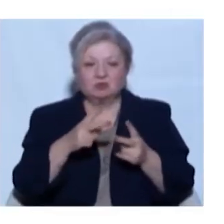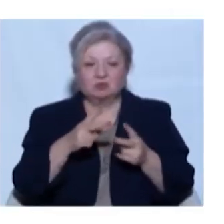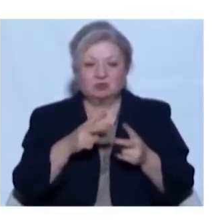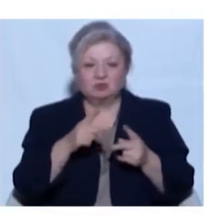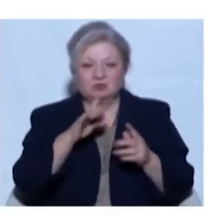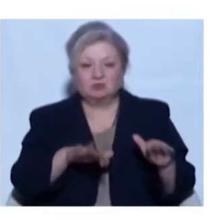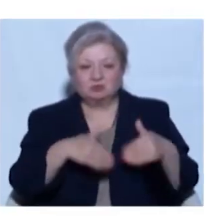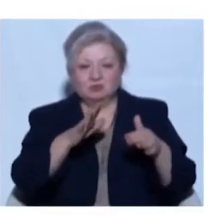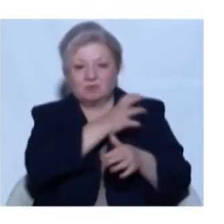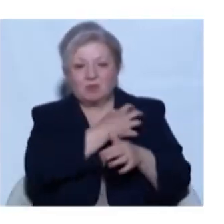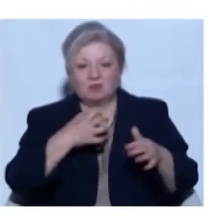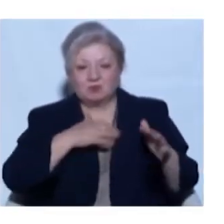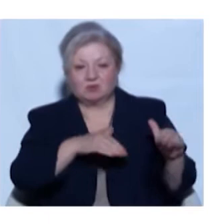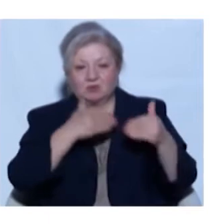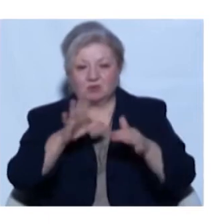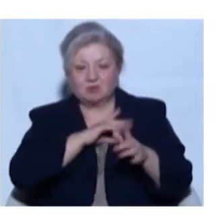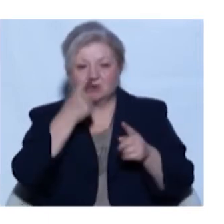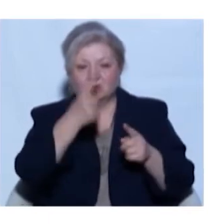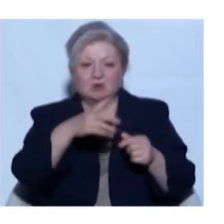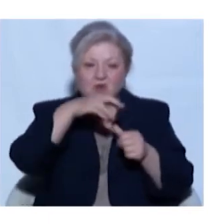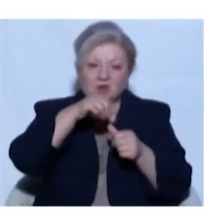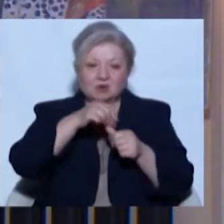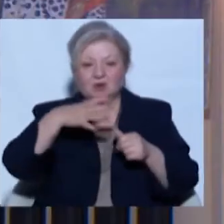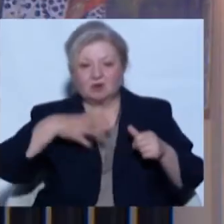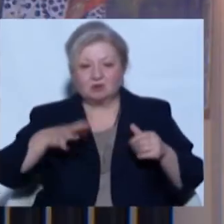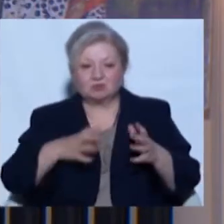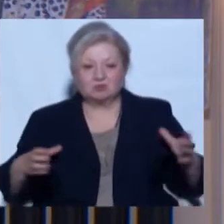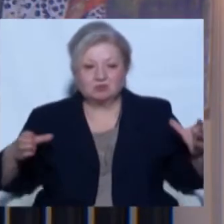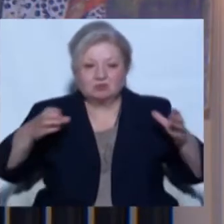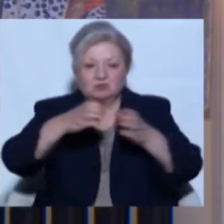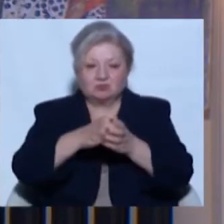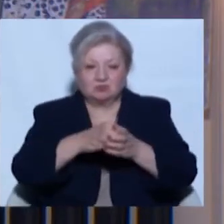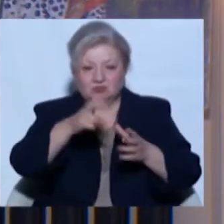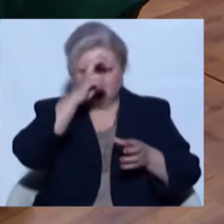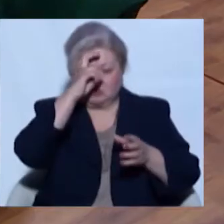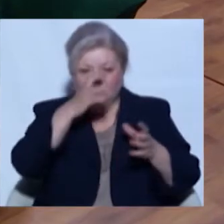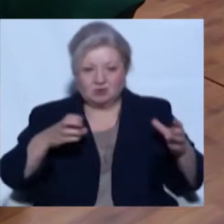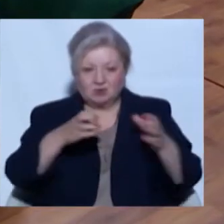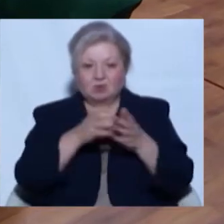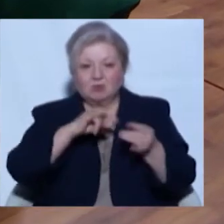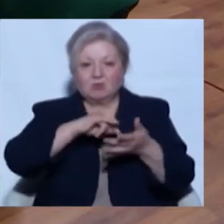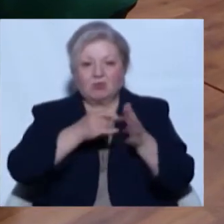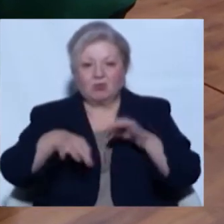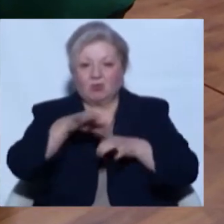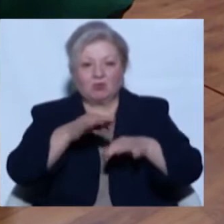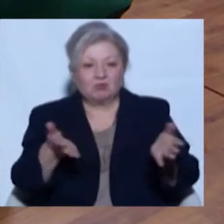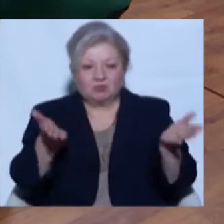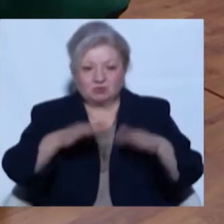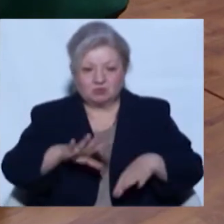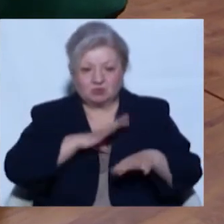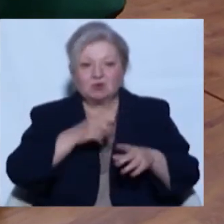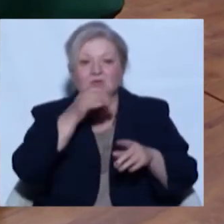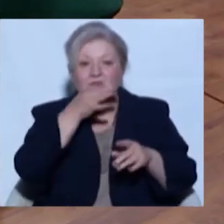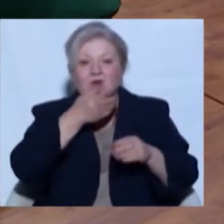შესთავაზა ერეკლეს გაერთიანებული ქართულ-სომხური სამეფოს შექმნა, მაგრამ ეს პროექტი ჩავარდა. მოგვიანებით ერეკლე მეორე ამ პროექტს